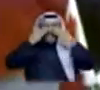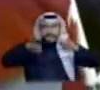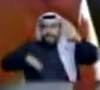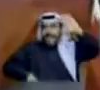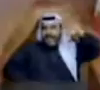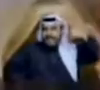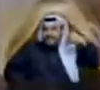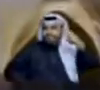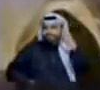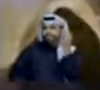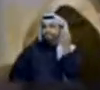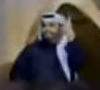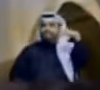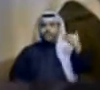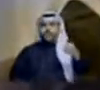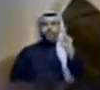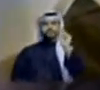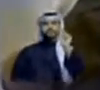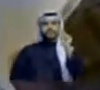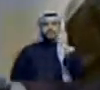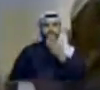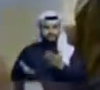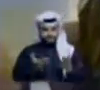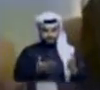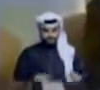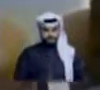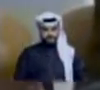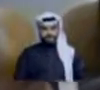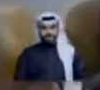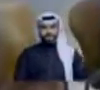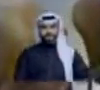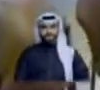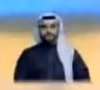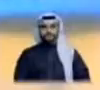الكفيفات المبدعات. مروة محرم، تلفزيون دولة الكويت.